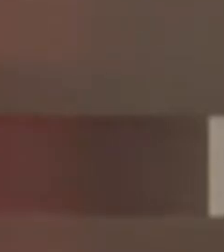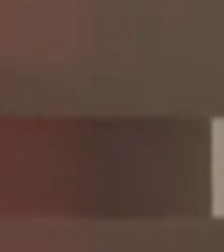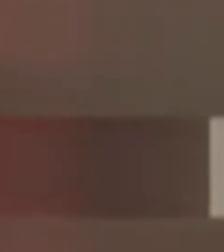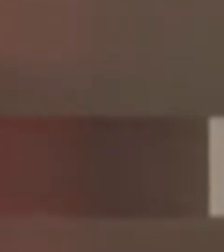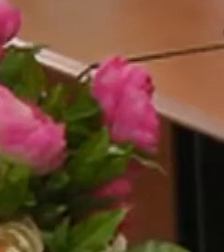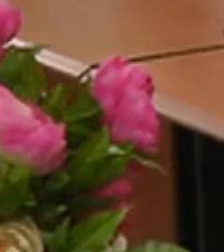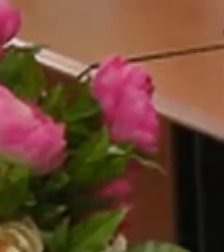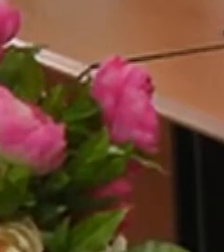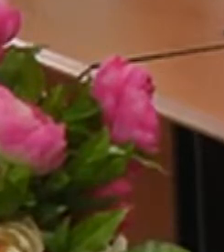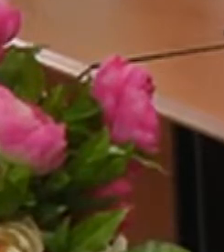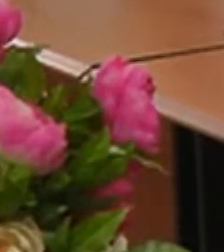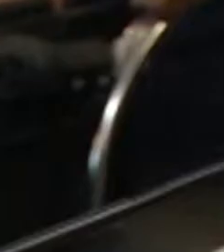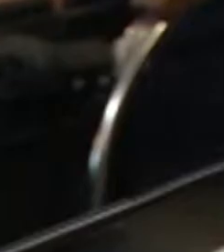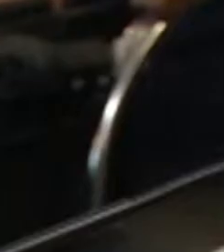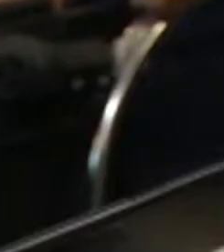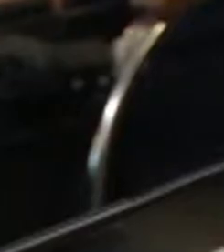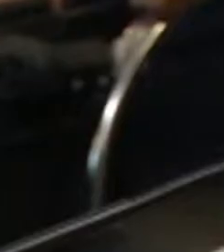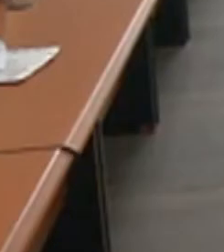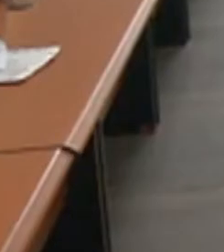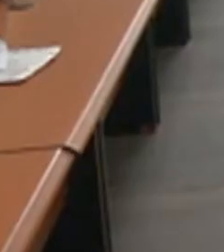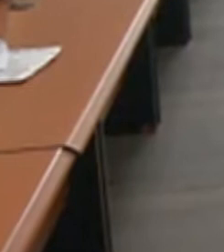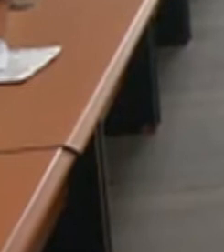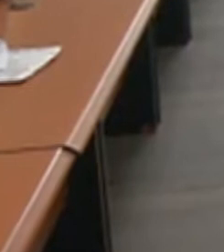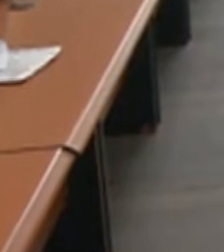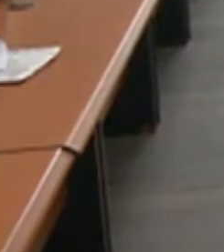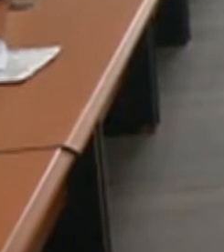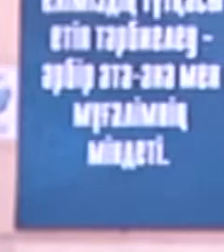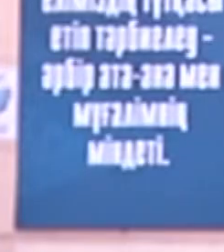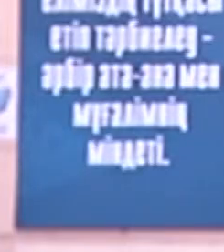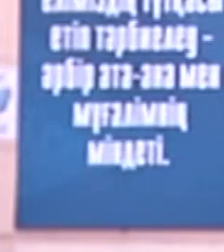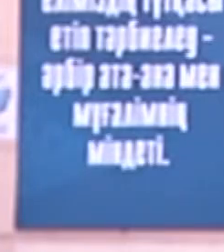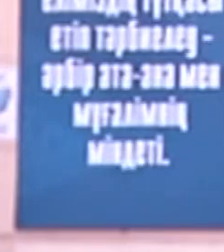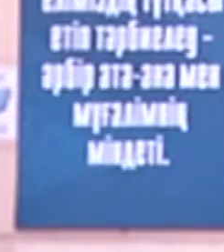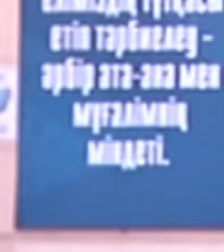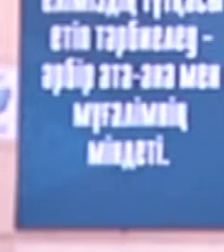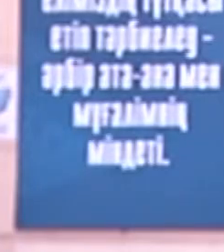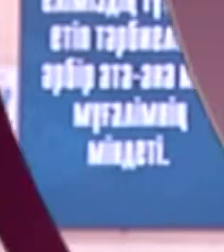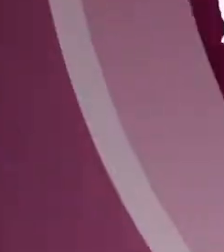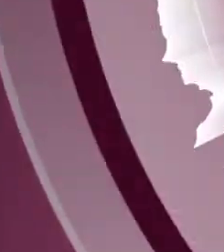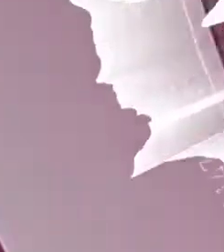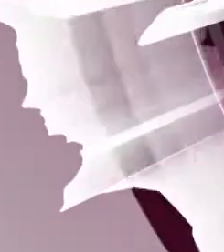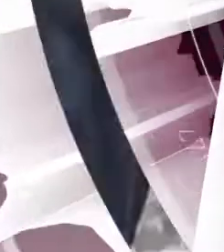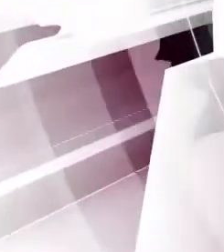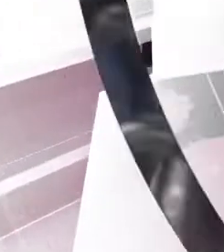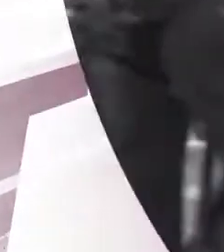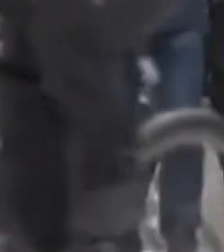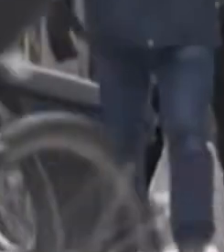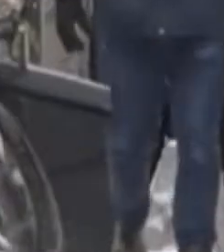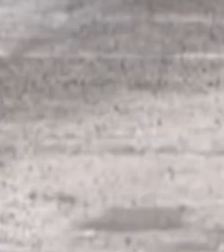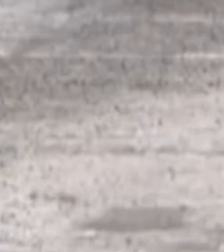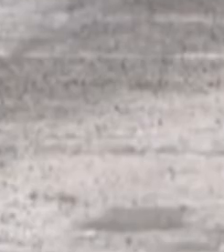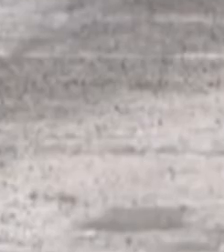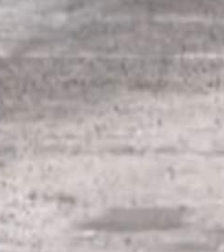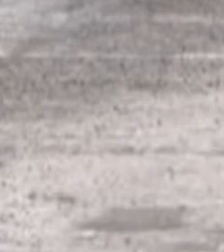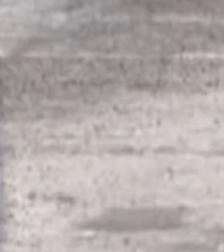Студенты выступают против обучения в офлайн-формате. В ситуации разбиралась Аяна Рафина Рифаева. В Европе